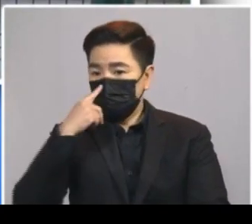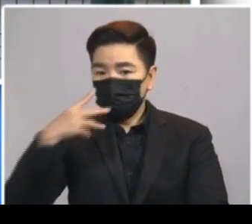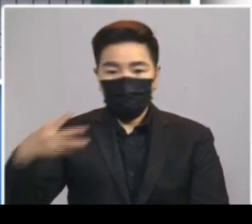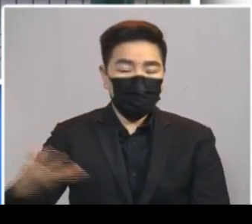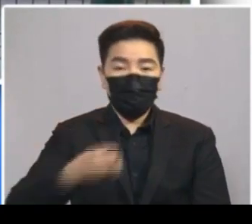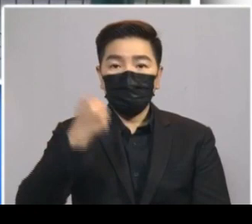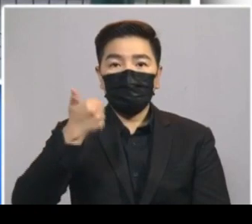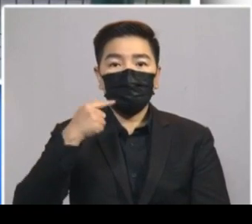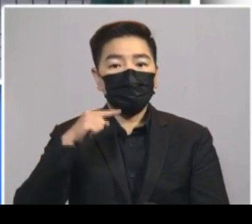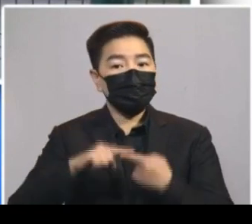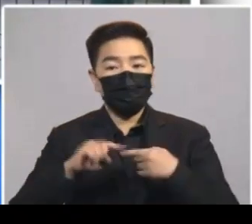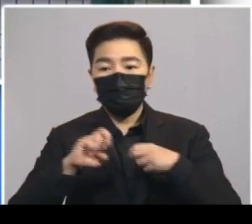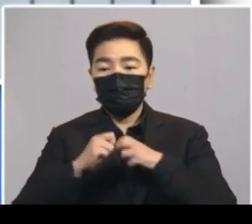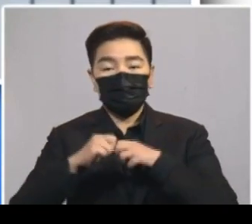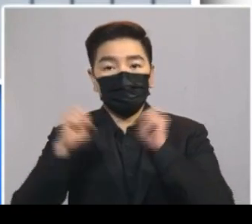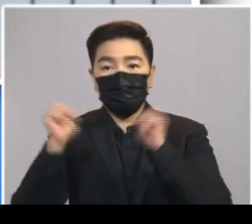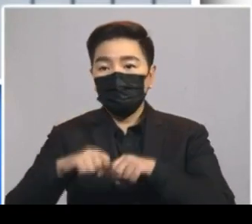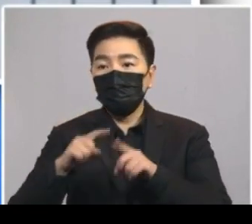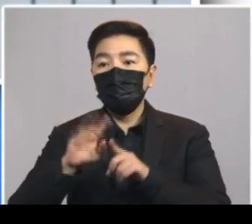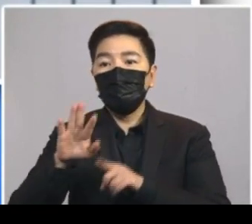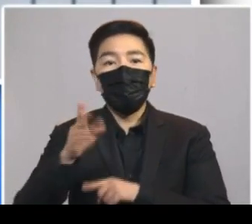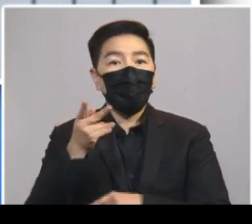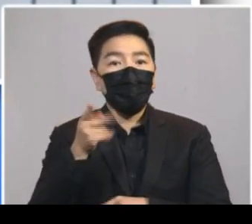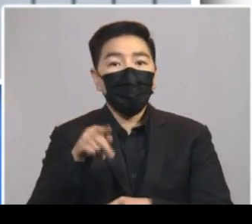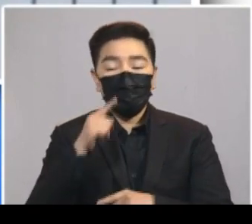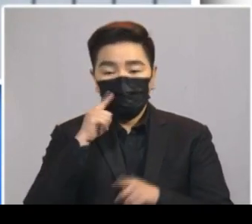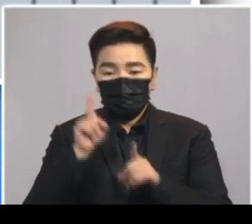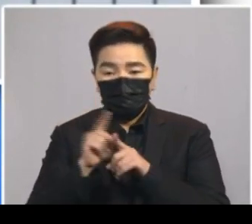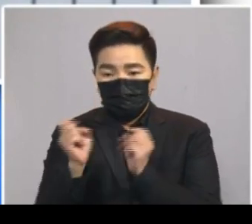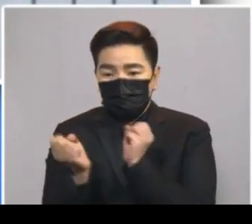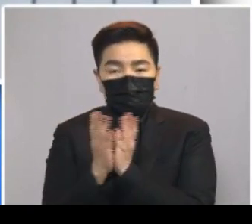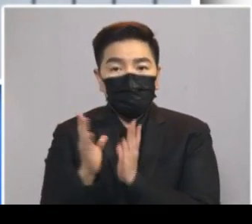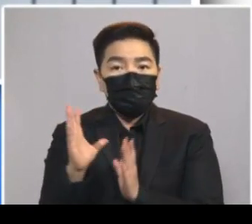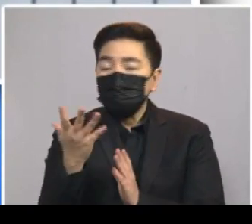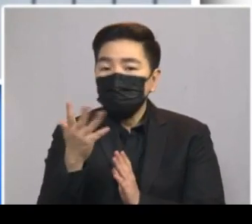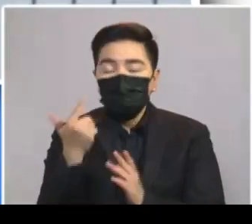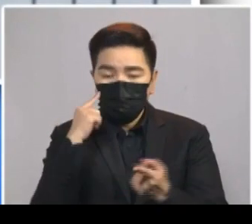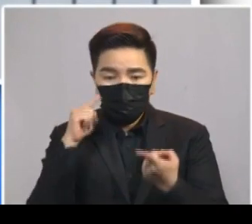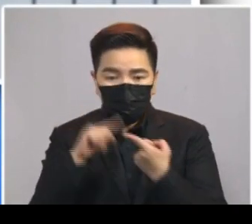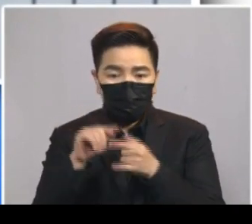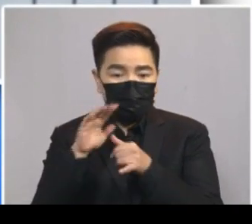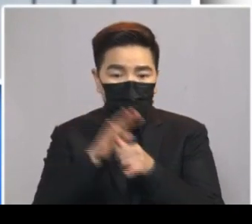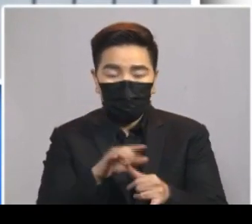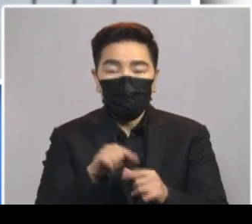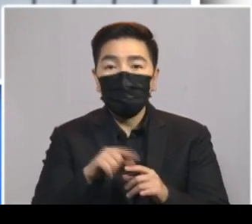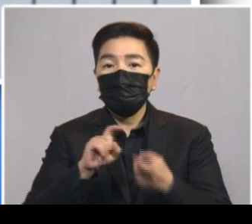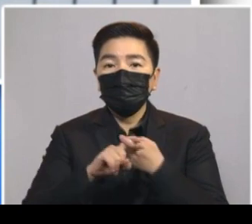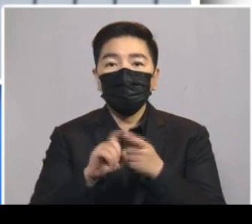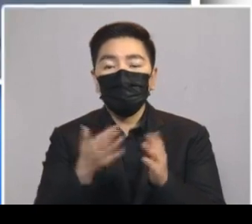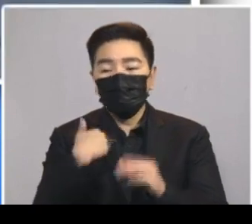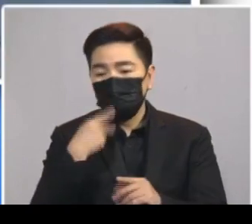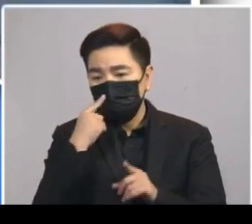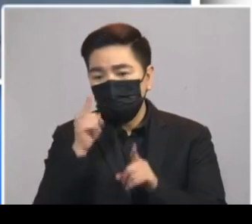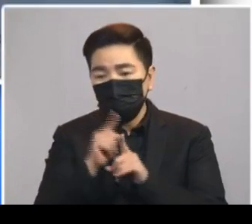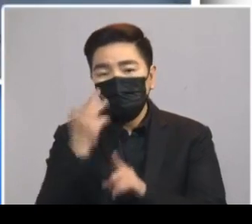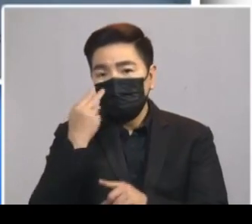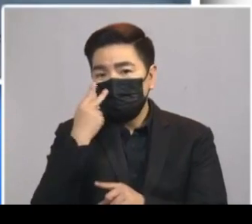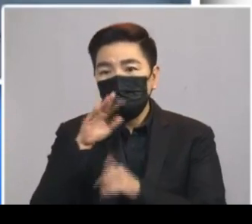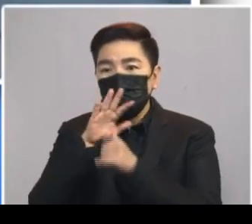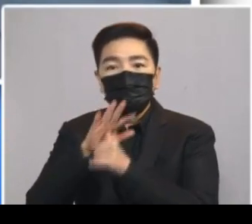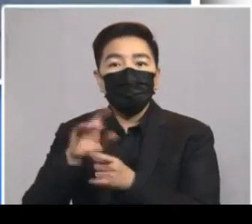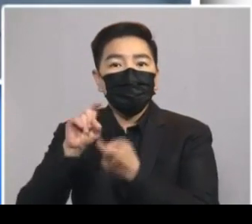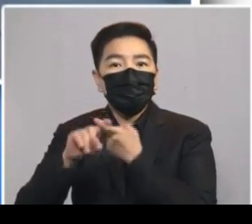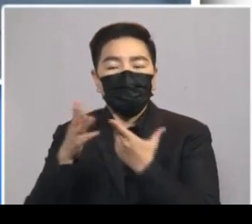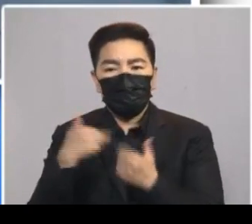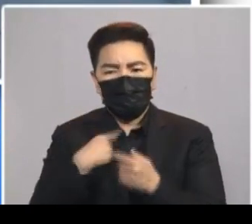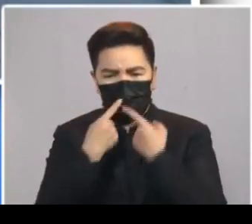นได้ว่าไม่มีข้อมติอะไรของคณะมนตรีความมั่นคงที่ออกมานะครับในการกดดันรัสเซียมากนักอย่างที่เราเห็นนะครับอันนี้ก็เป็น